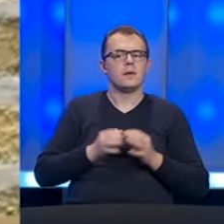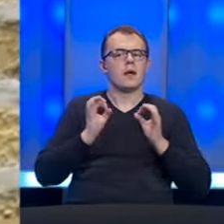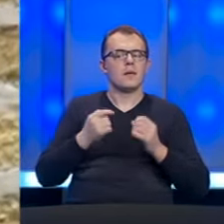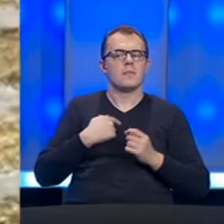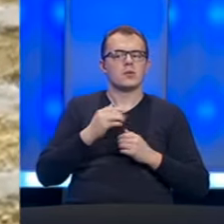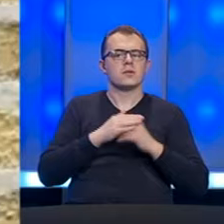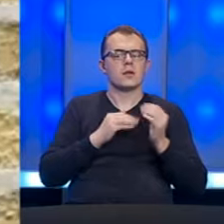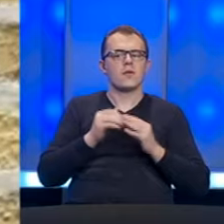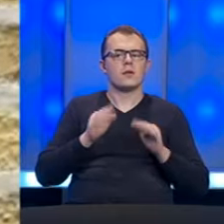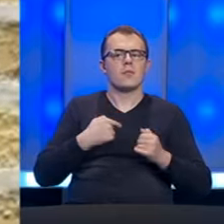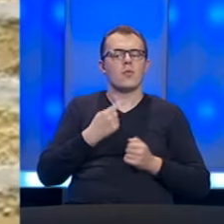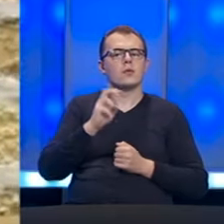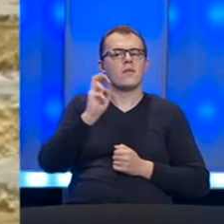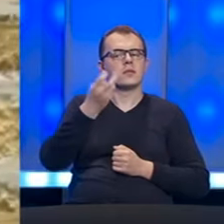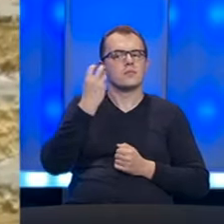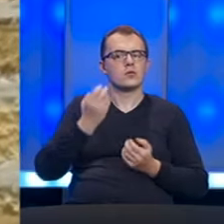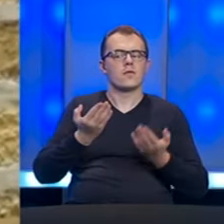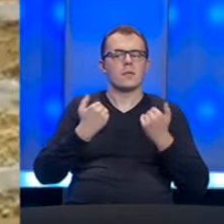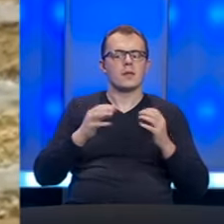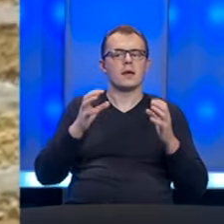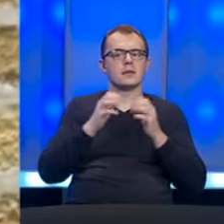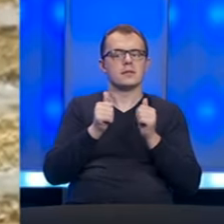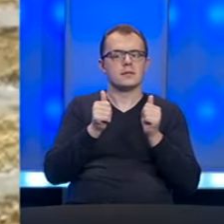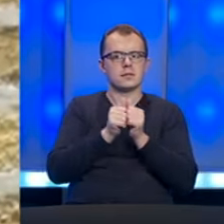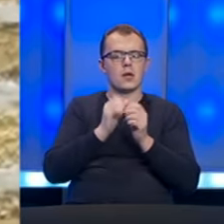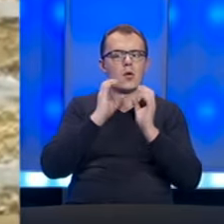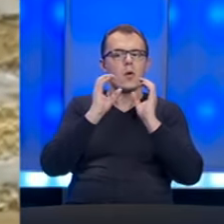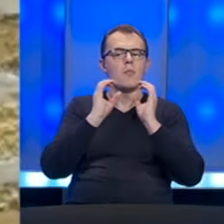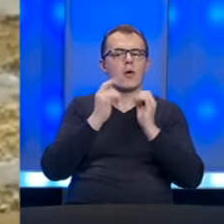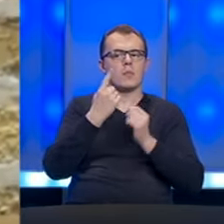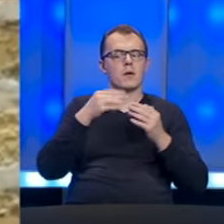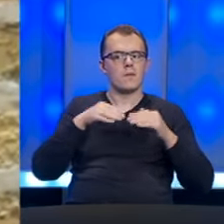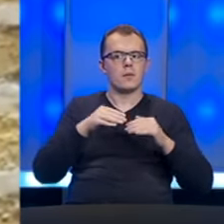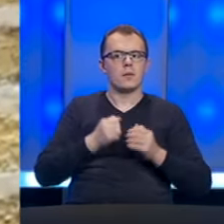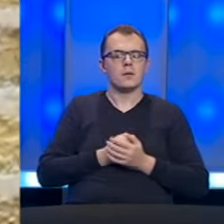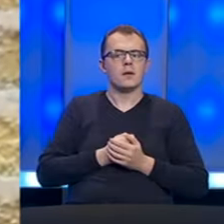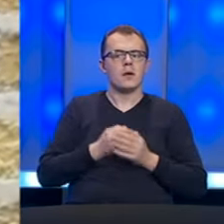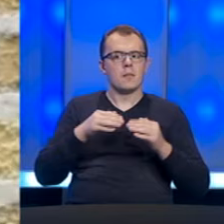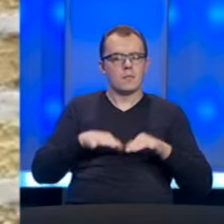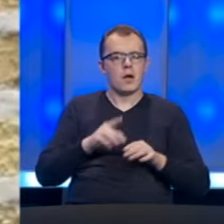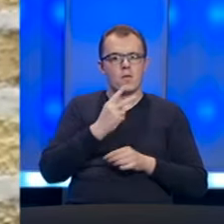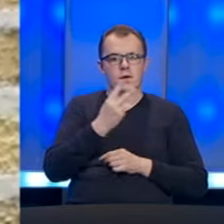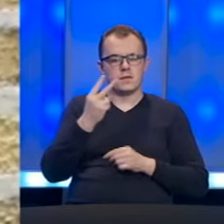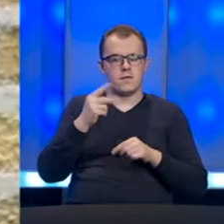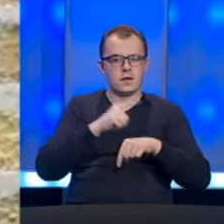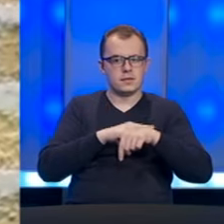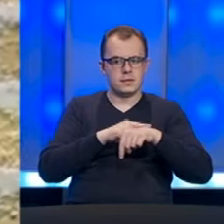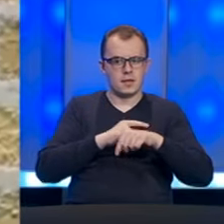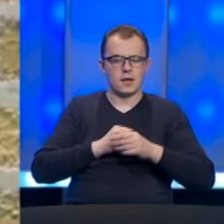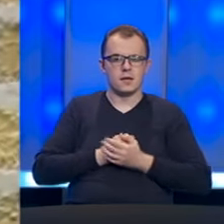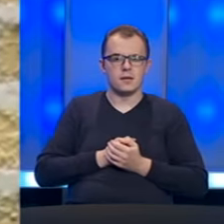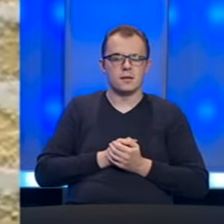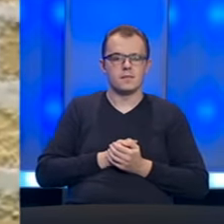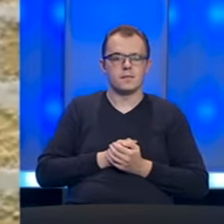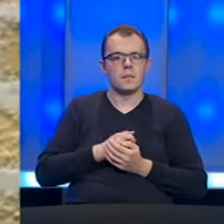zadovoljstvo da mogu da vas pozovem da zajedno pogledamo 1. maja u 22 sata na